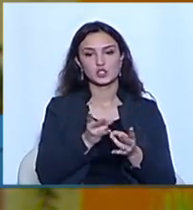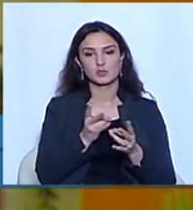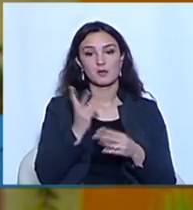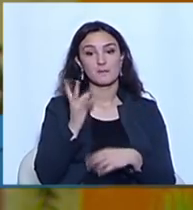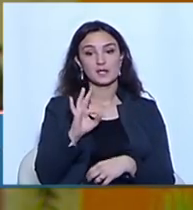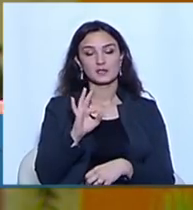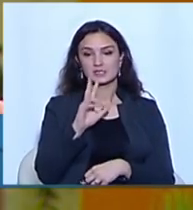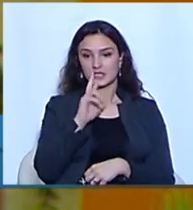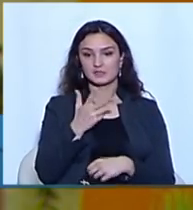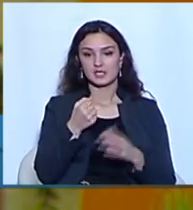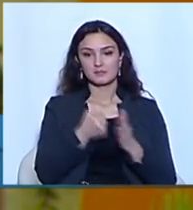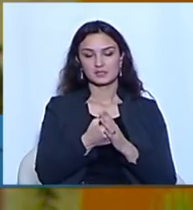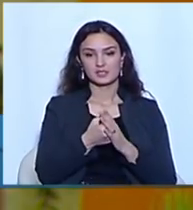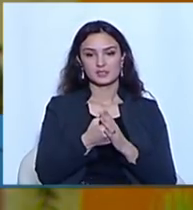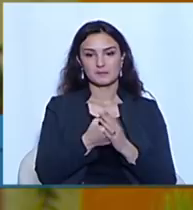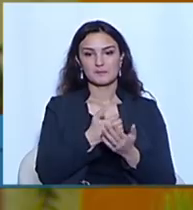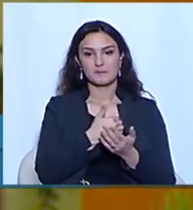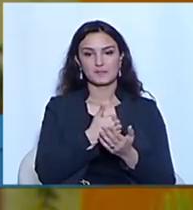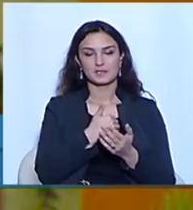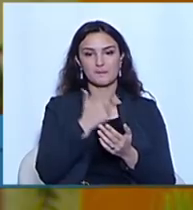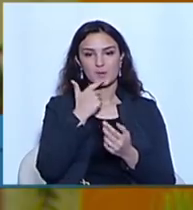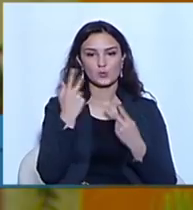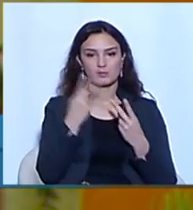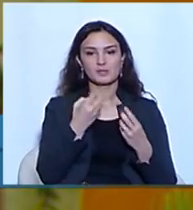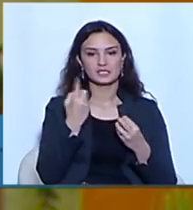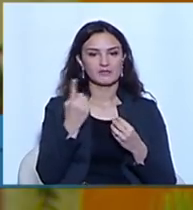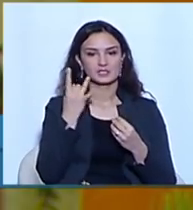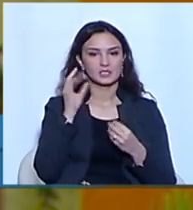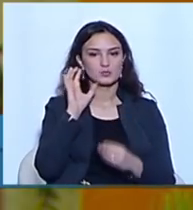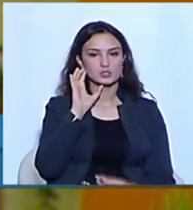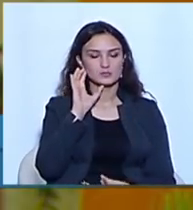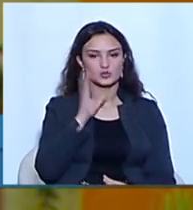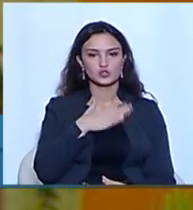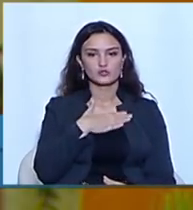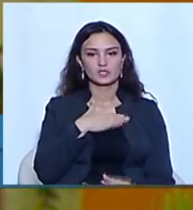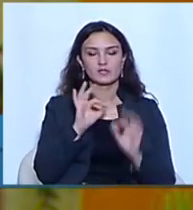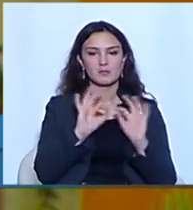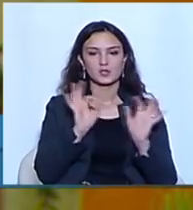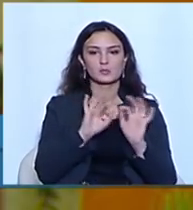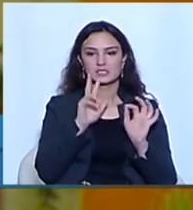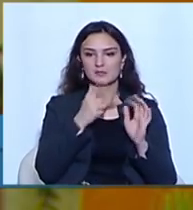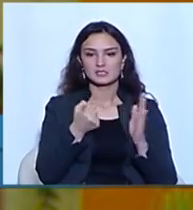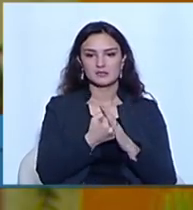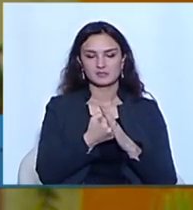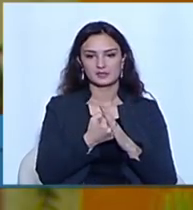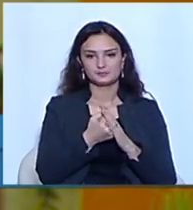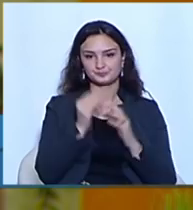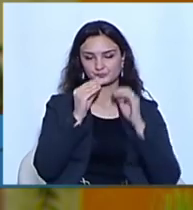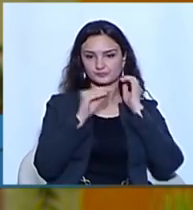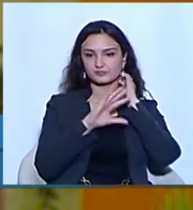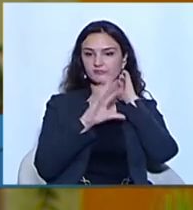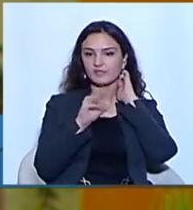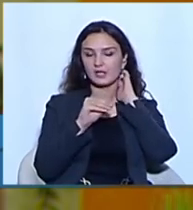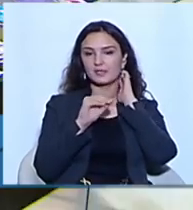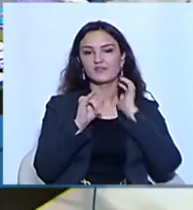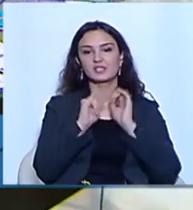მაგრამ სამ წლამდე ასაკში მე მინდა რომ მაყურებელმა კიდევ ერთხელ მოისმინოს, ჩვენ ლაპარაკობთ სამ წლამდე ასაკში, როდესაც